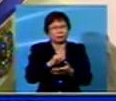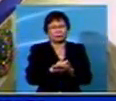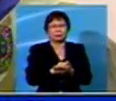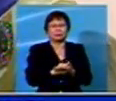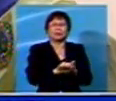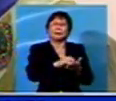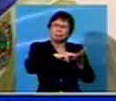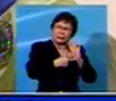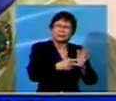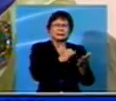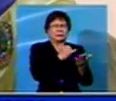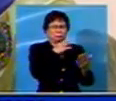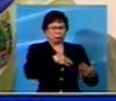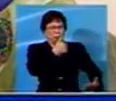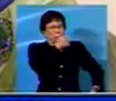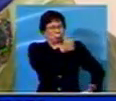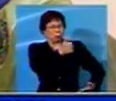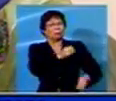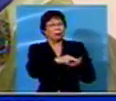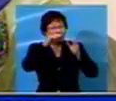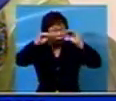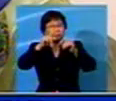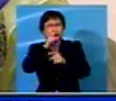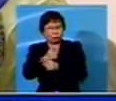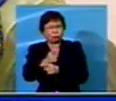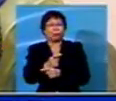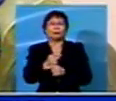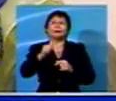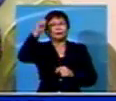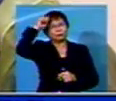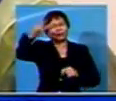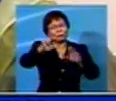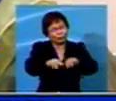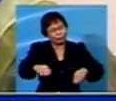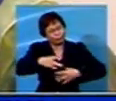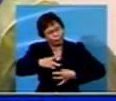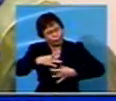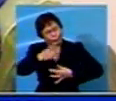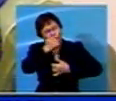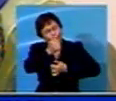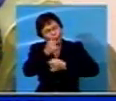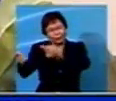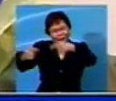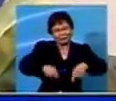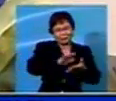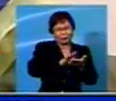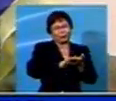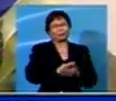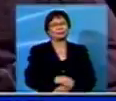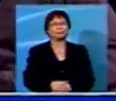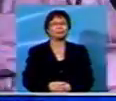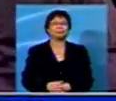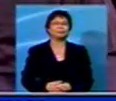integriti ya mengajar dengan sepatutnya insya-allah Saya rasa murid-murid akan berminat untuk datang ke sekolah dan ke bilik